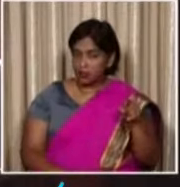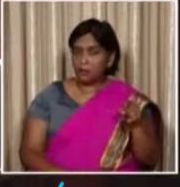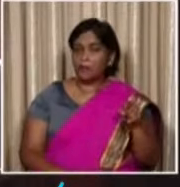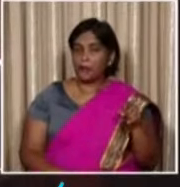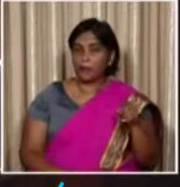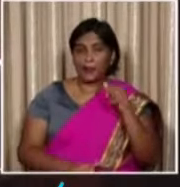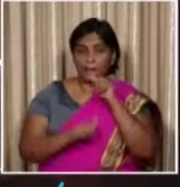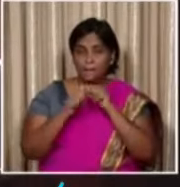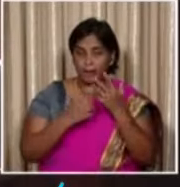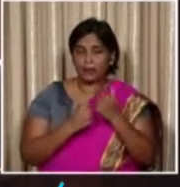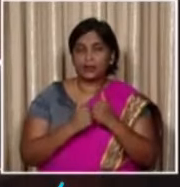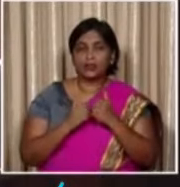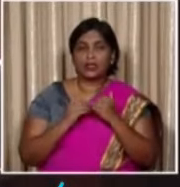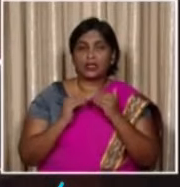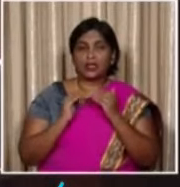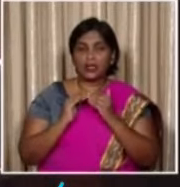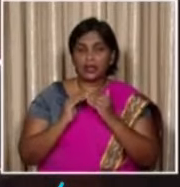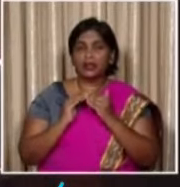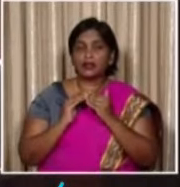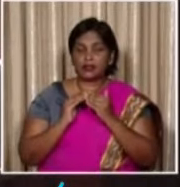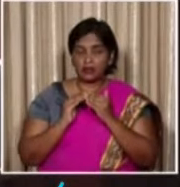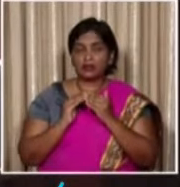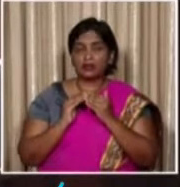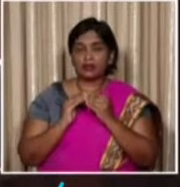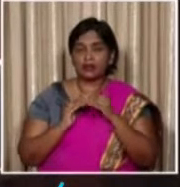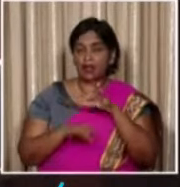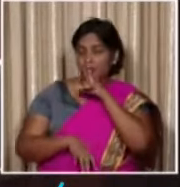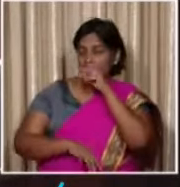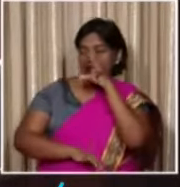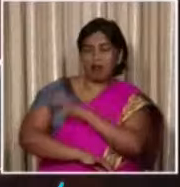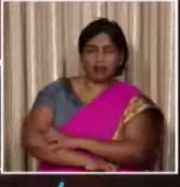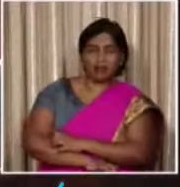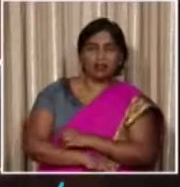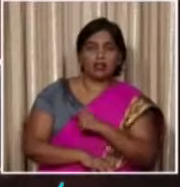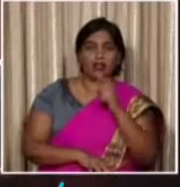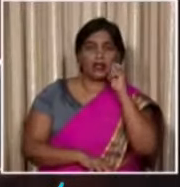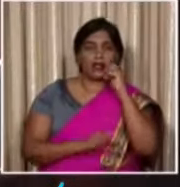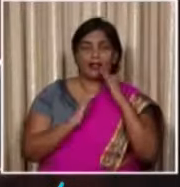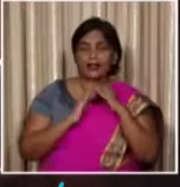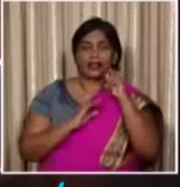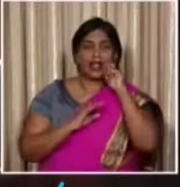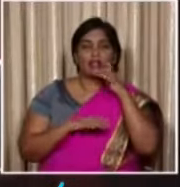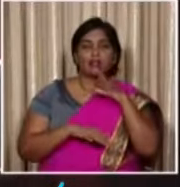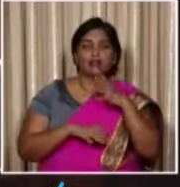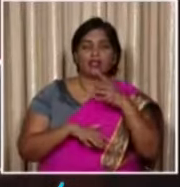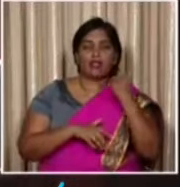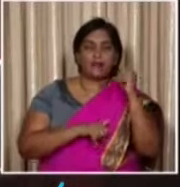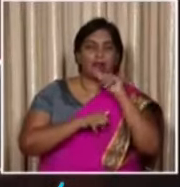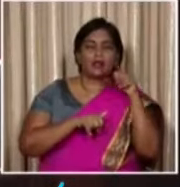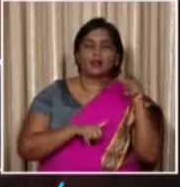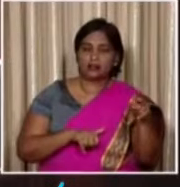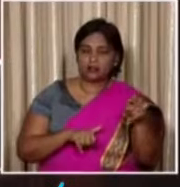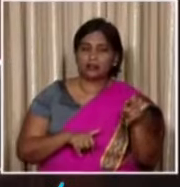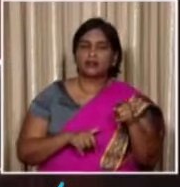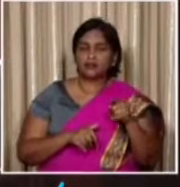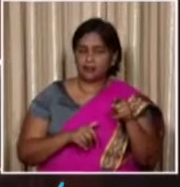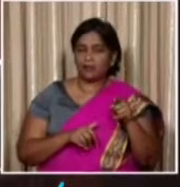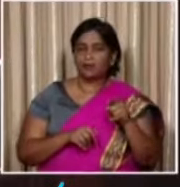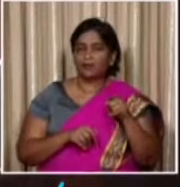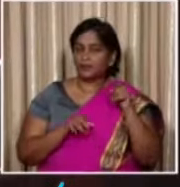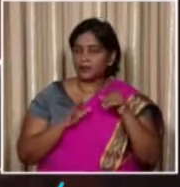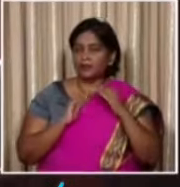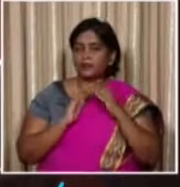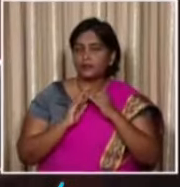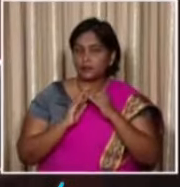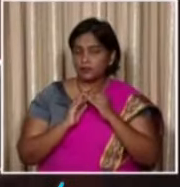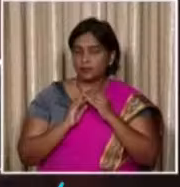රෝහල් වල ප්‍රතිකාර ගන්න ගෙදර ගෘහ මූලික ප්‍රතිකාර ගන්න ගෙදර බල්ලාගේ පහර දීම නිසා ගෙදර ගෘහ මූලිකාව ඒ විදිහට පහර කරන නිසා මේනවා එතකොට අද